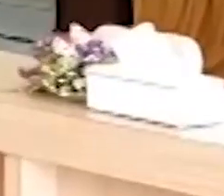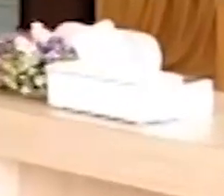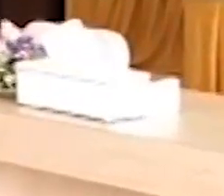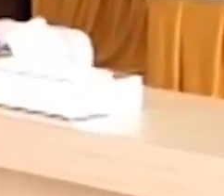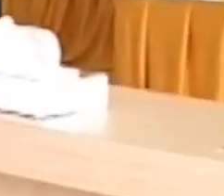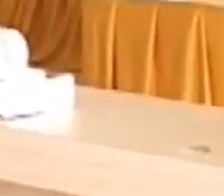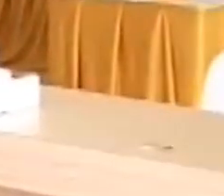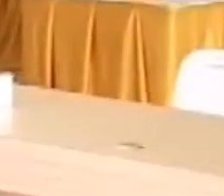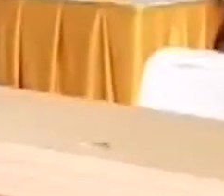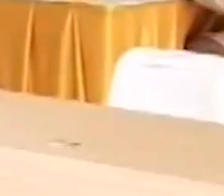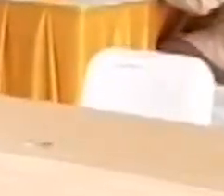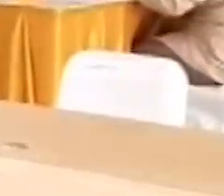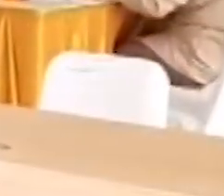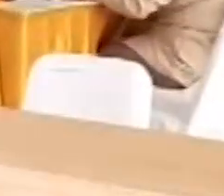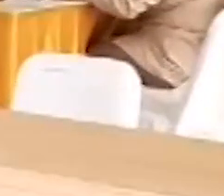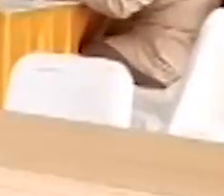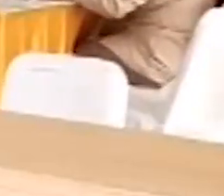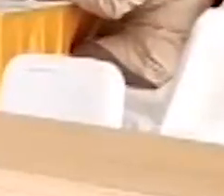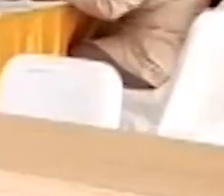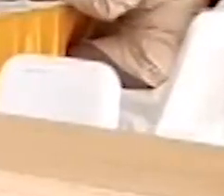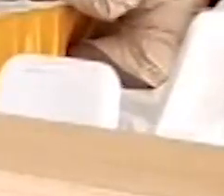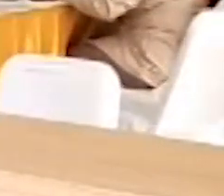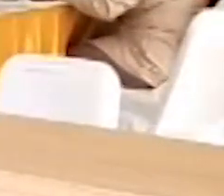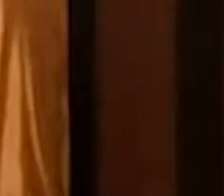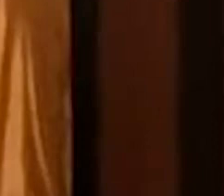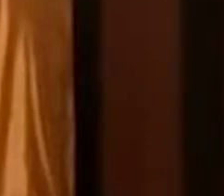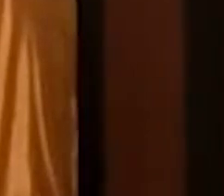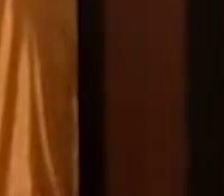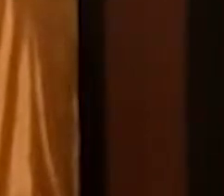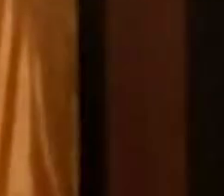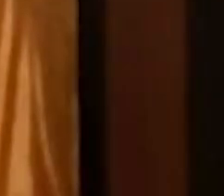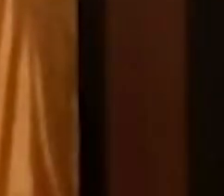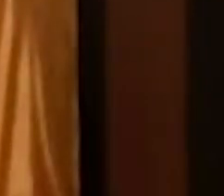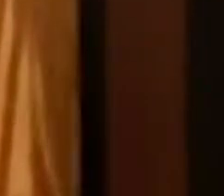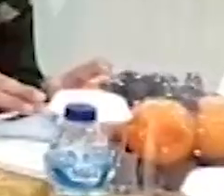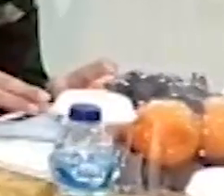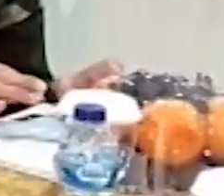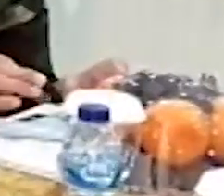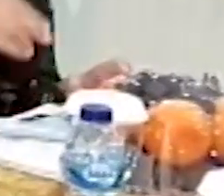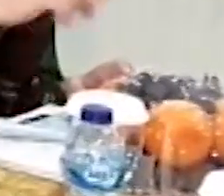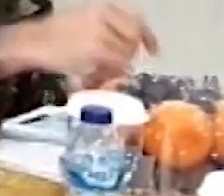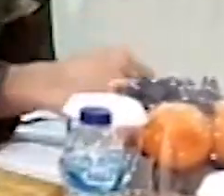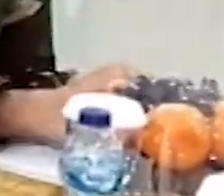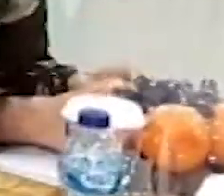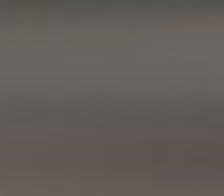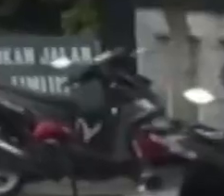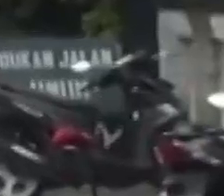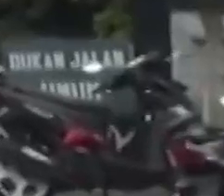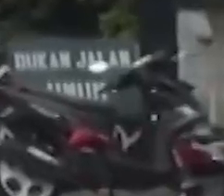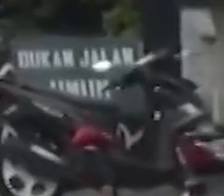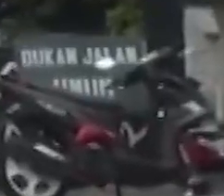Selain pembatasan berskala mikro, Pemkot Bandung juga menggelar rapid test massal di kawasan sekitar Secapa Ade meski ditolak warga.